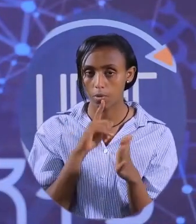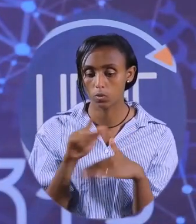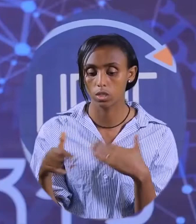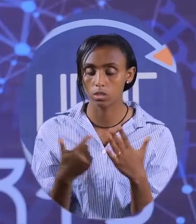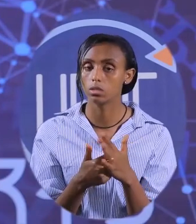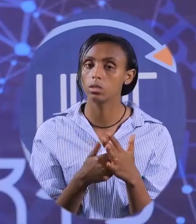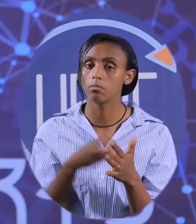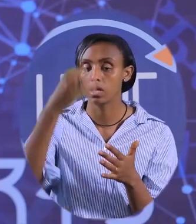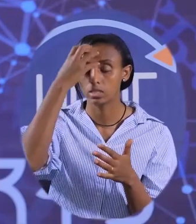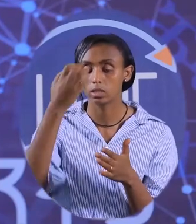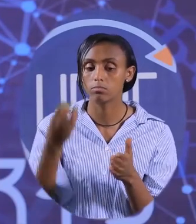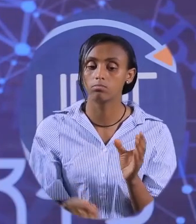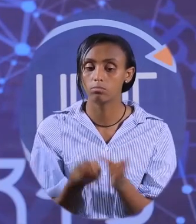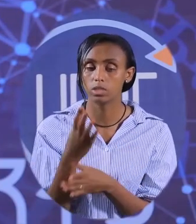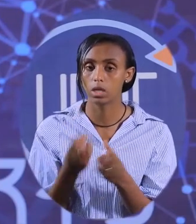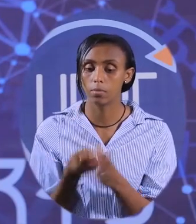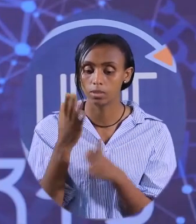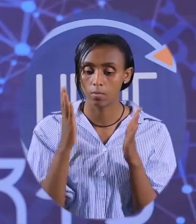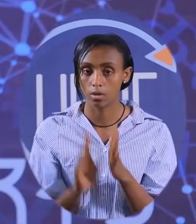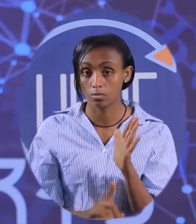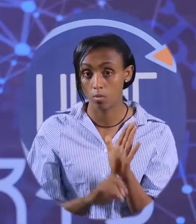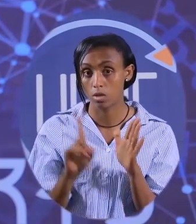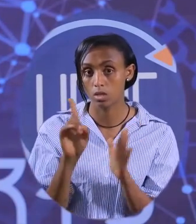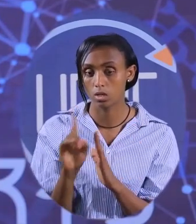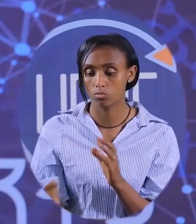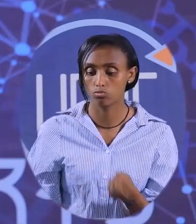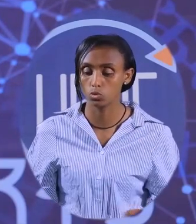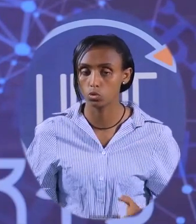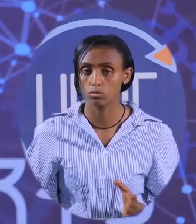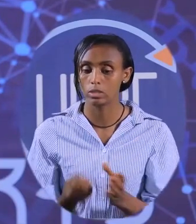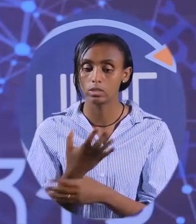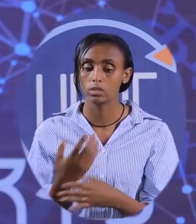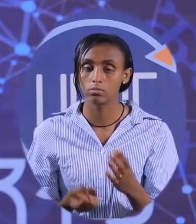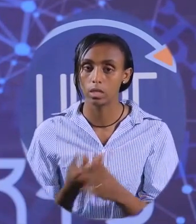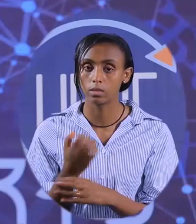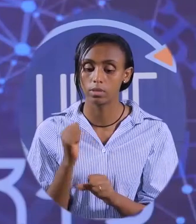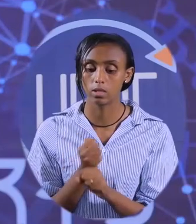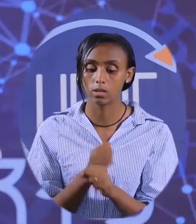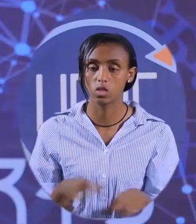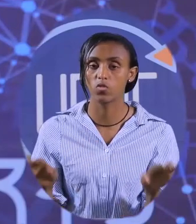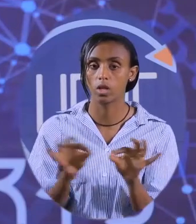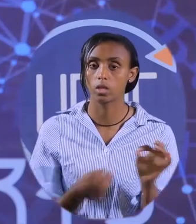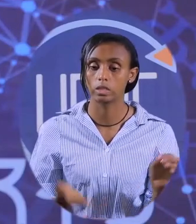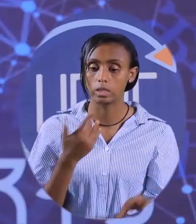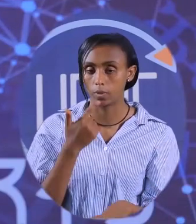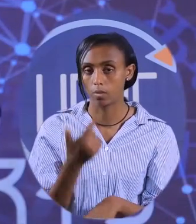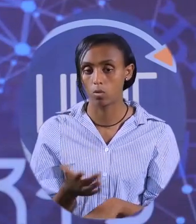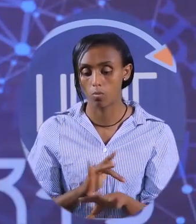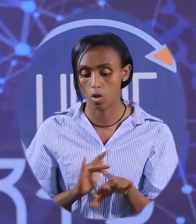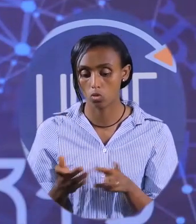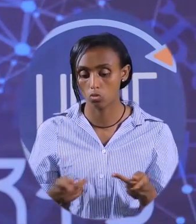ስለዚህ አሁን መንግስት ምርትንና ምርታማነትን በማሳደግ ብዙ ምርት እንዲመረት መሰራት አለበት። ቅድም የተባሉት ባዶ